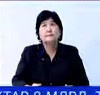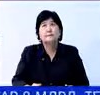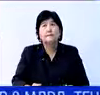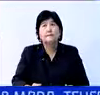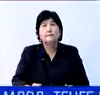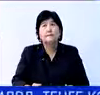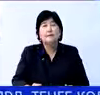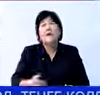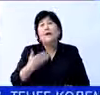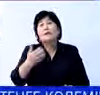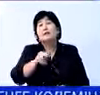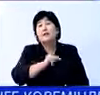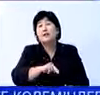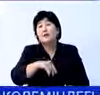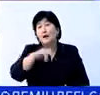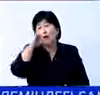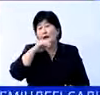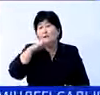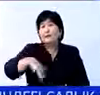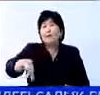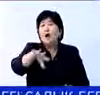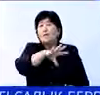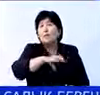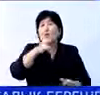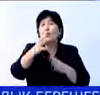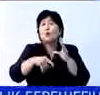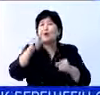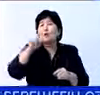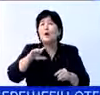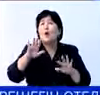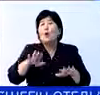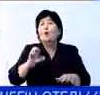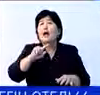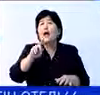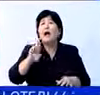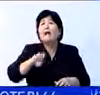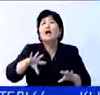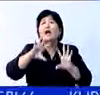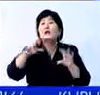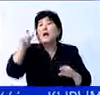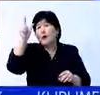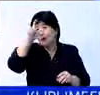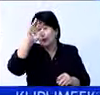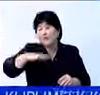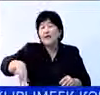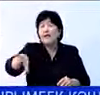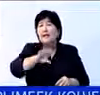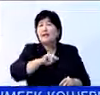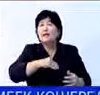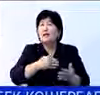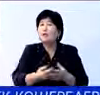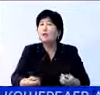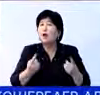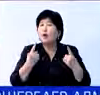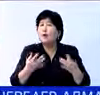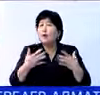сізді. Сіздің еңбегіңізді қазақ елі ғана емес, бүкіл дүние жүзі біледі. Орта Азияға, оның ішінде жалпы түрік еліне сіңірген еңбегіңіз өлшеусіз.